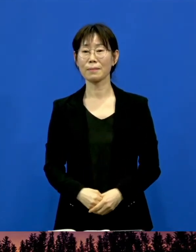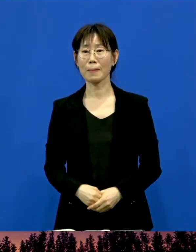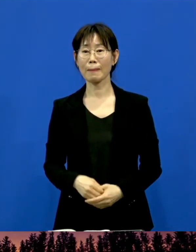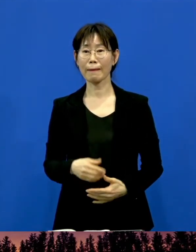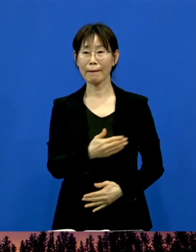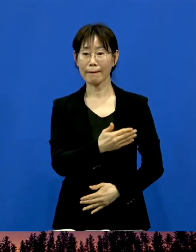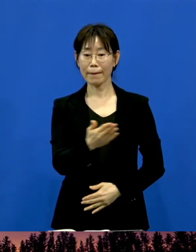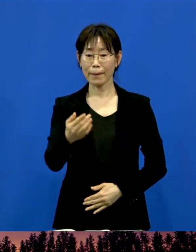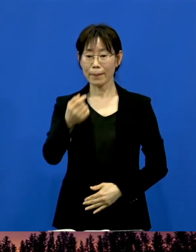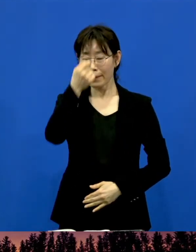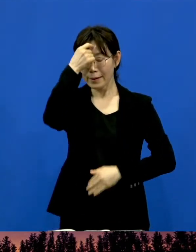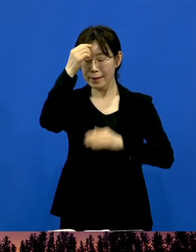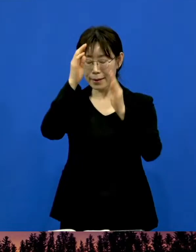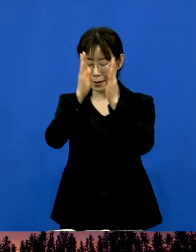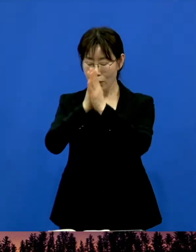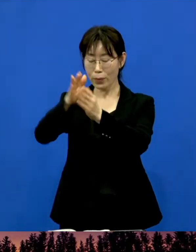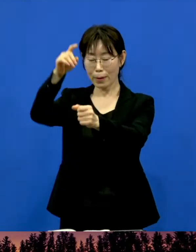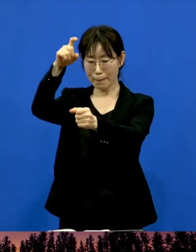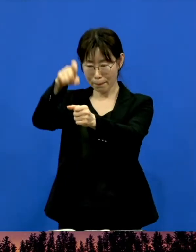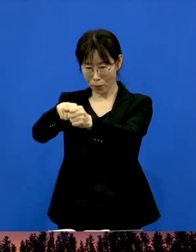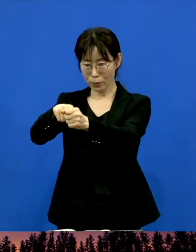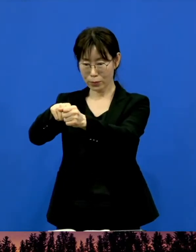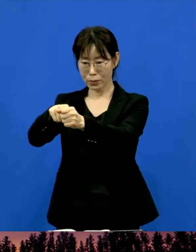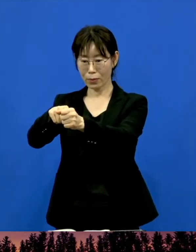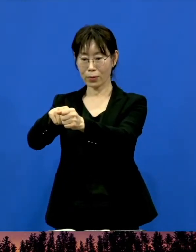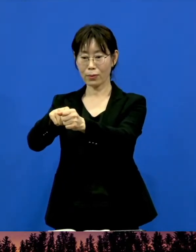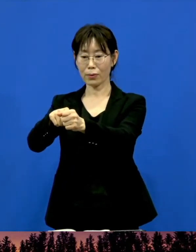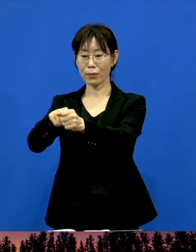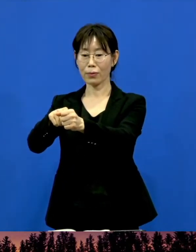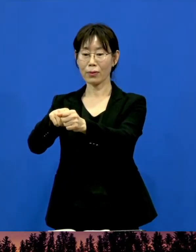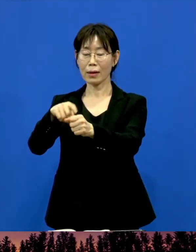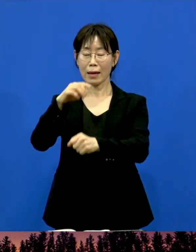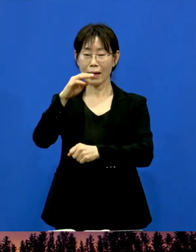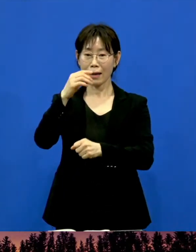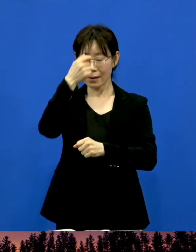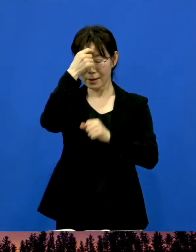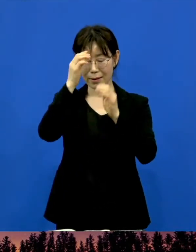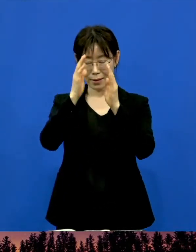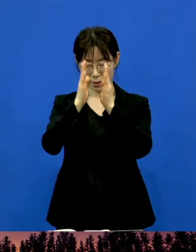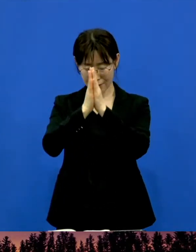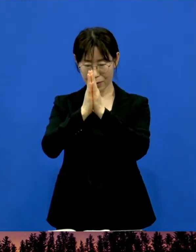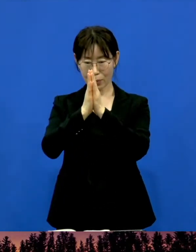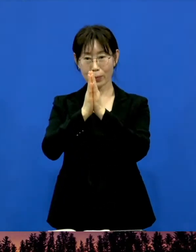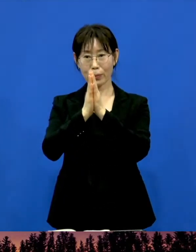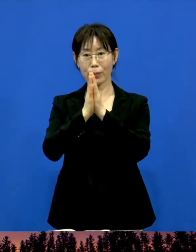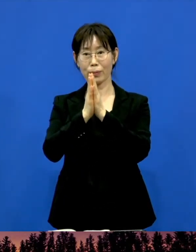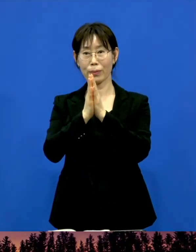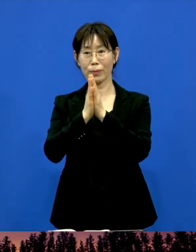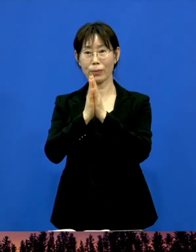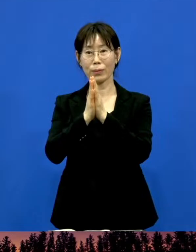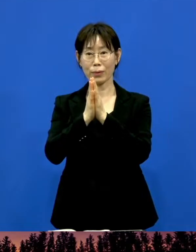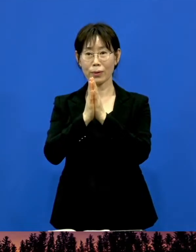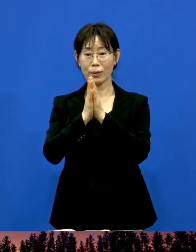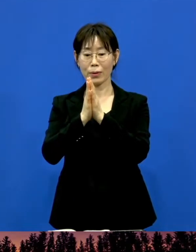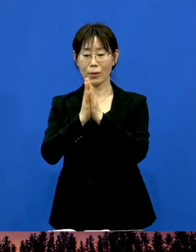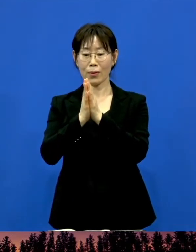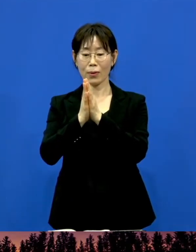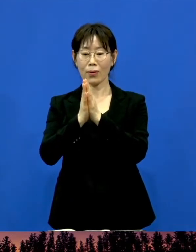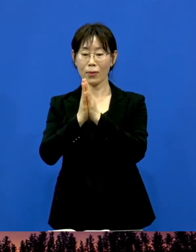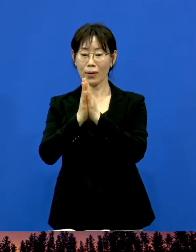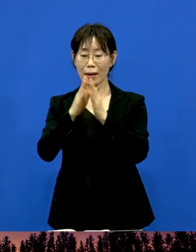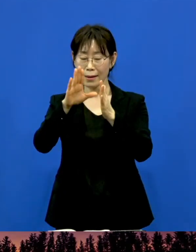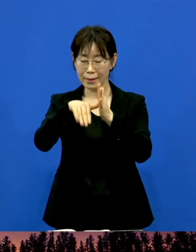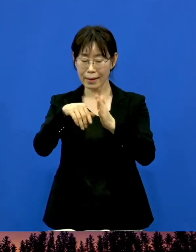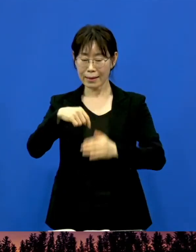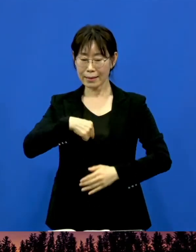여러분, 기도의 방향성, 그게 욕망과 연결되어 있다는 거예요. 기도가 어디를 향하고 있느냐? 기도를 하고 있는 동안의 우리 내면 세계를 들여다봐야